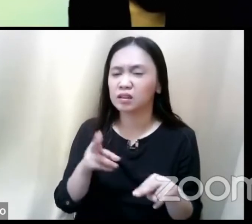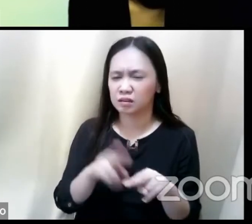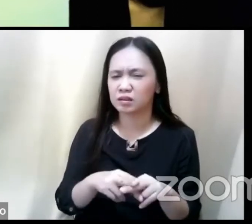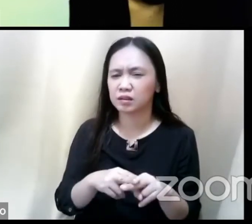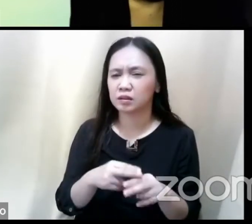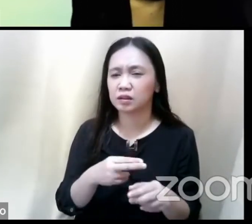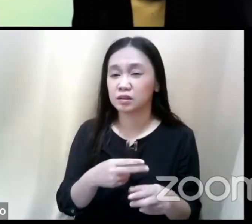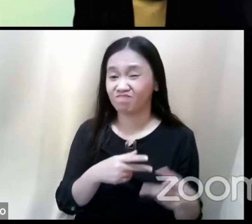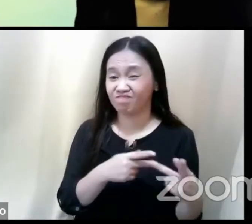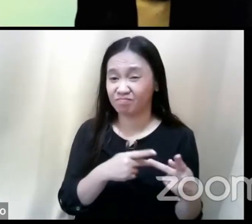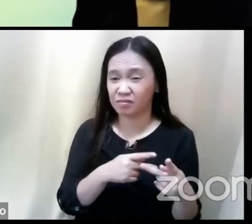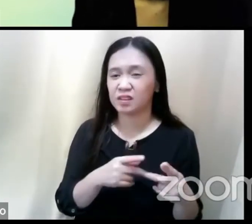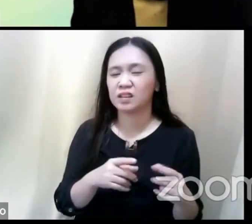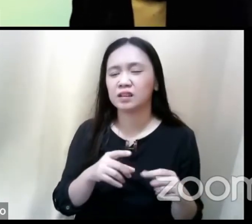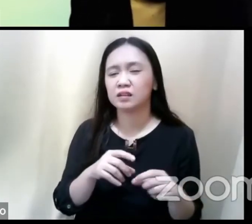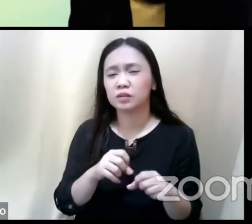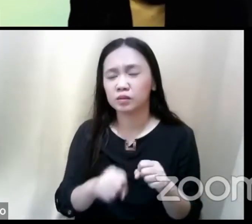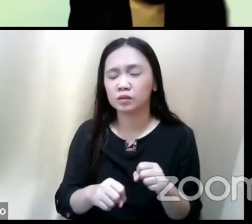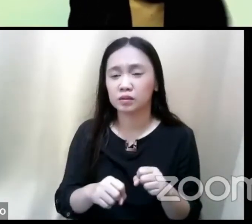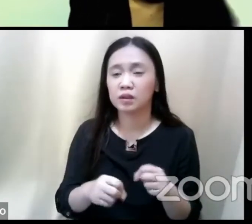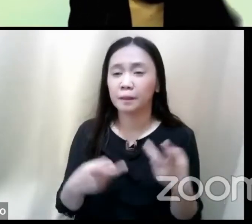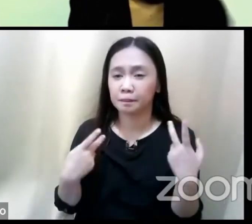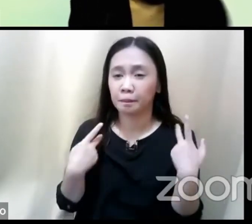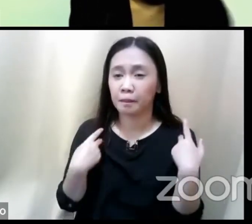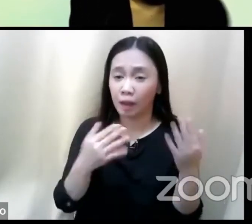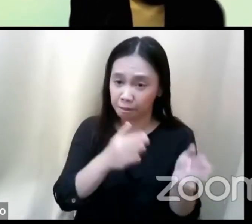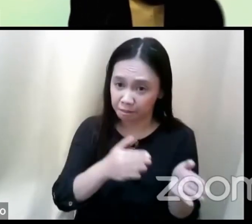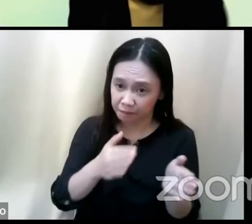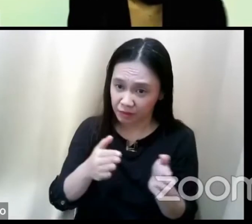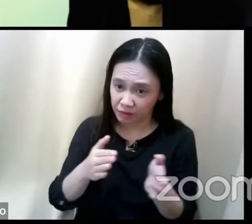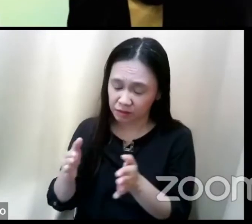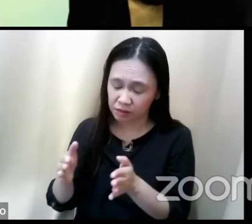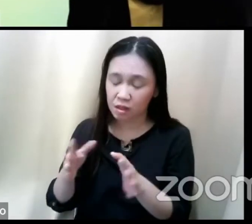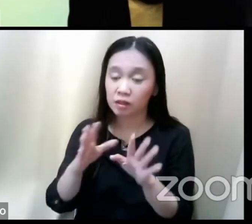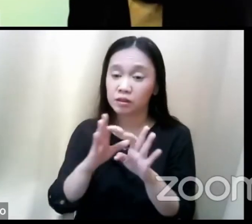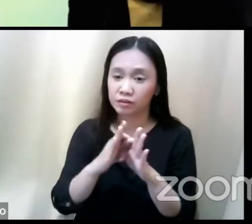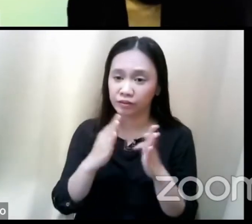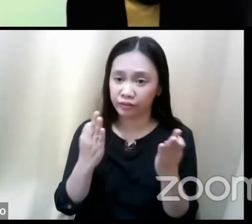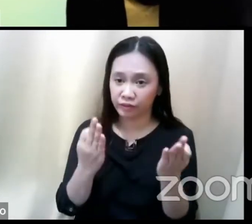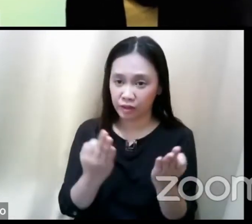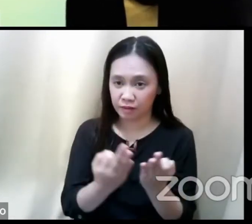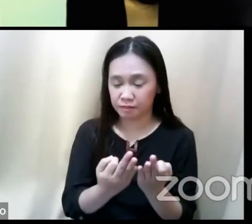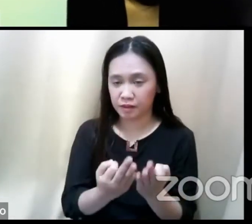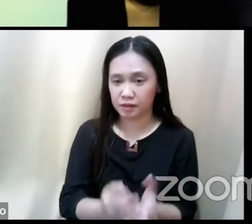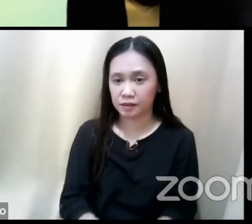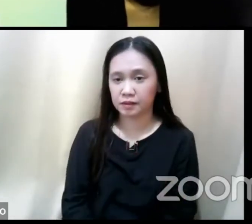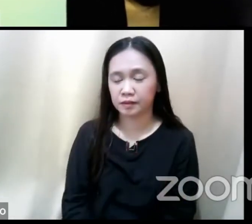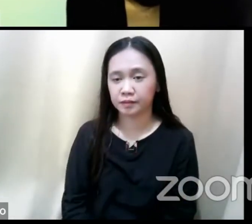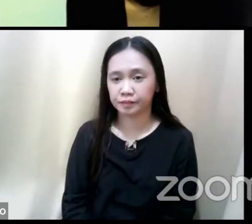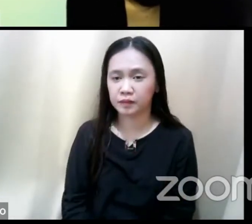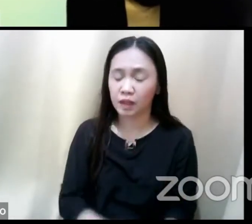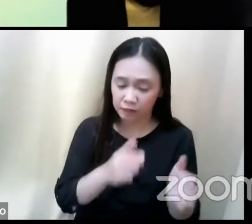doon pumapasok yung planning ng family. Okay? Pagpaplanuhan